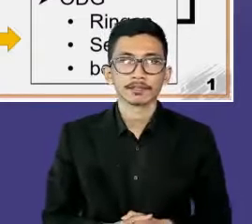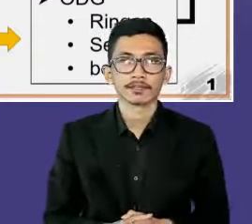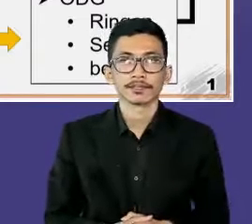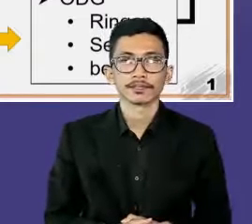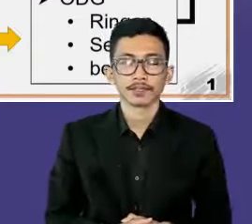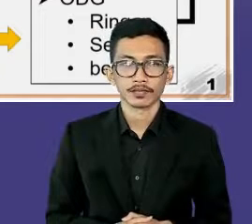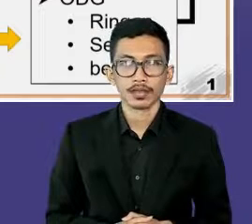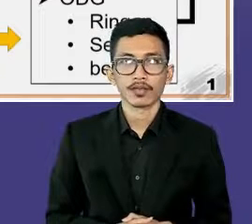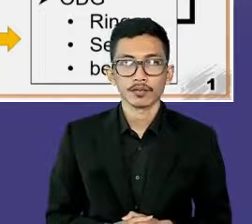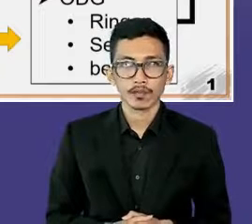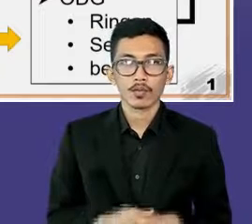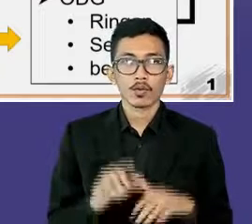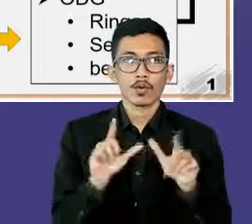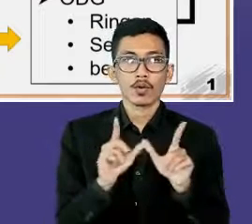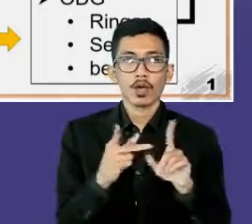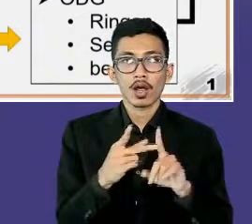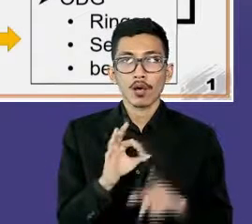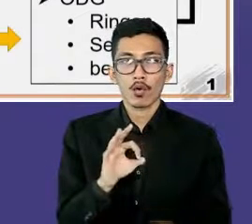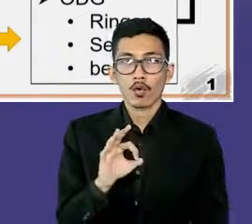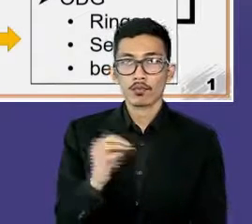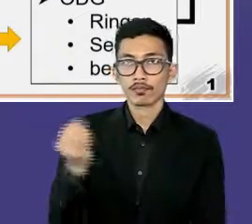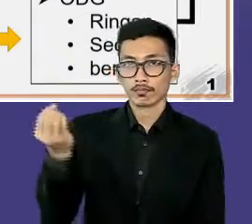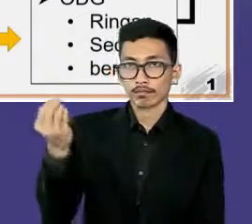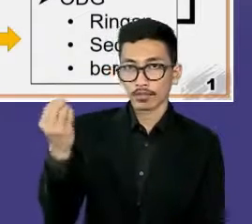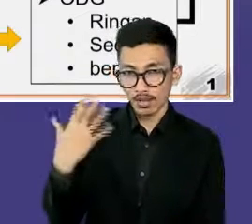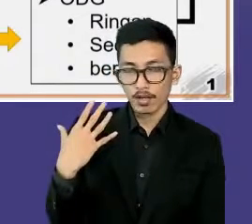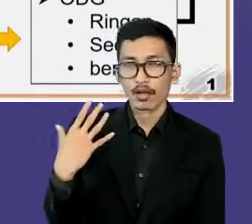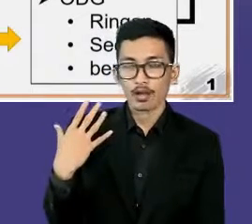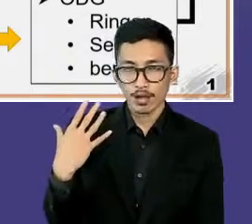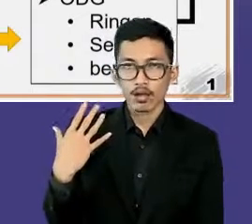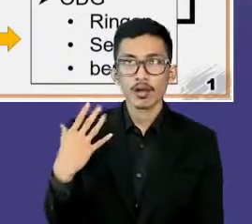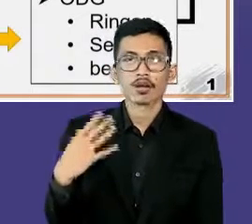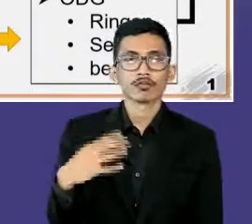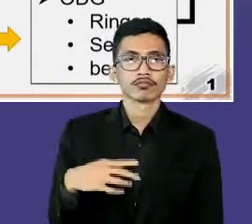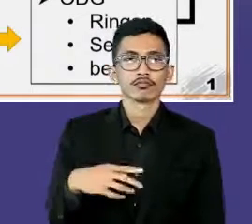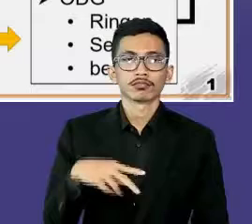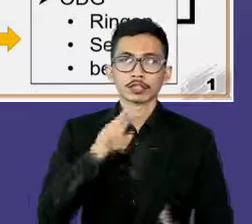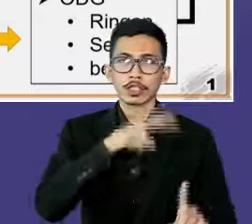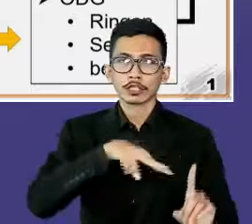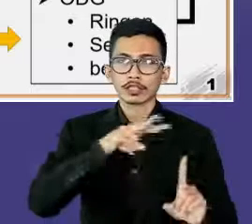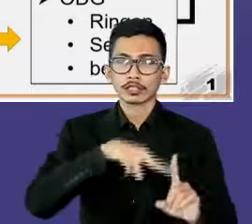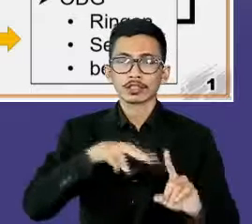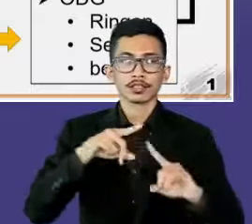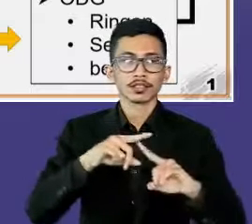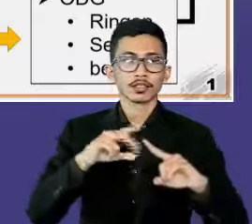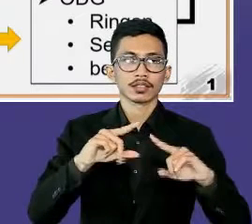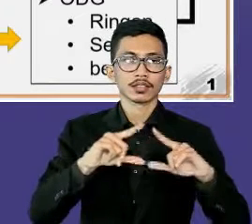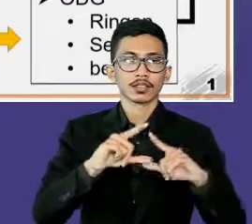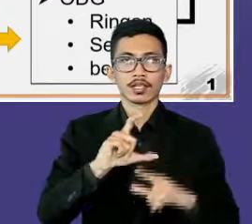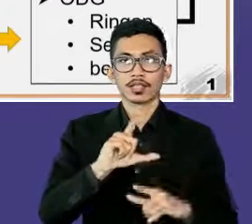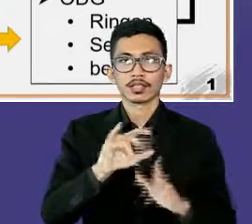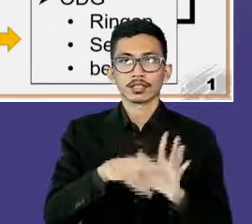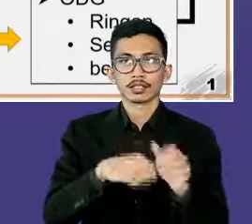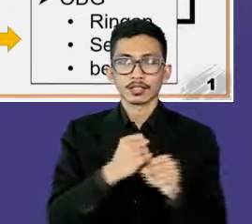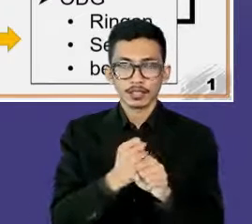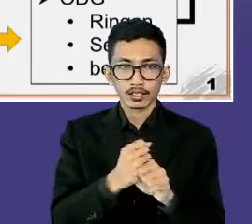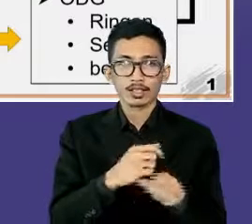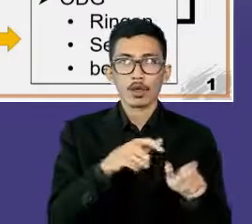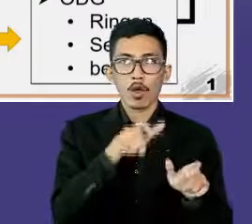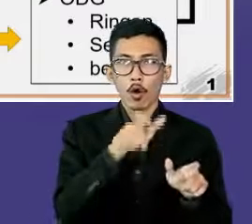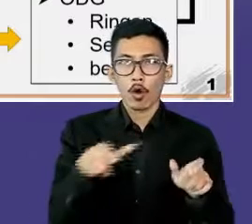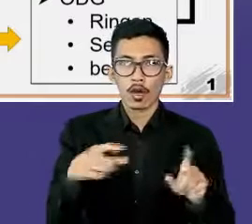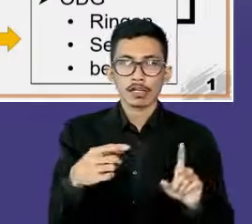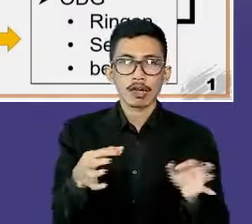standar Who bahwa dalam pelaksanaan pressing on ta'rad